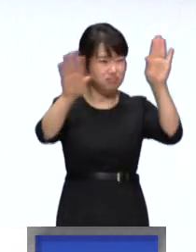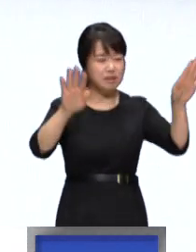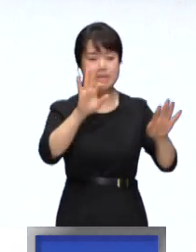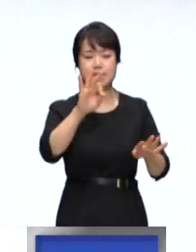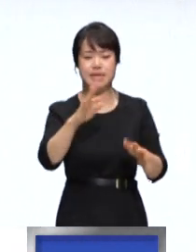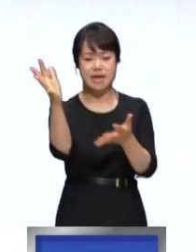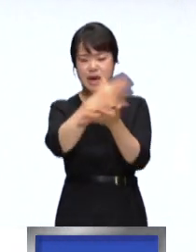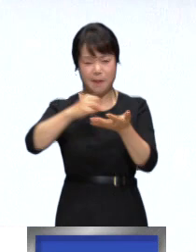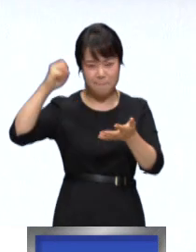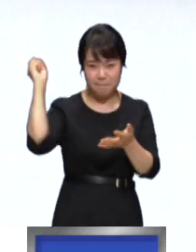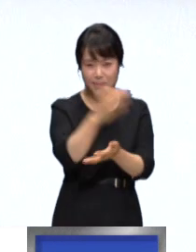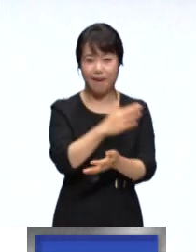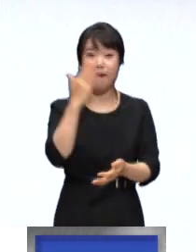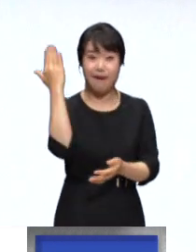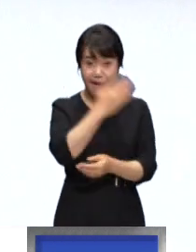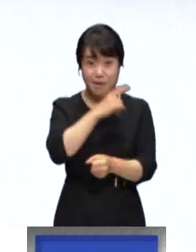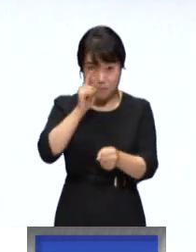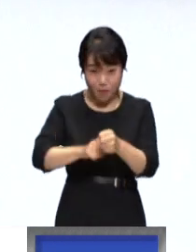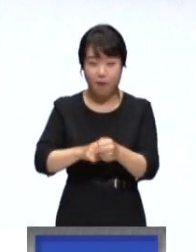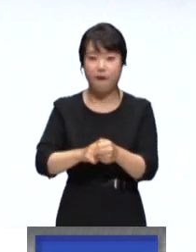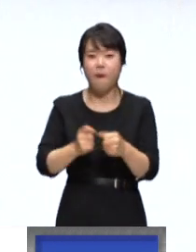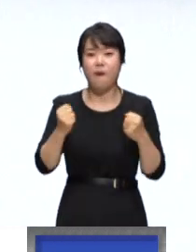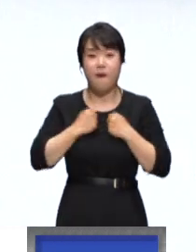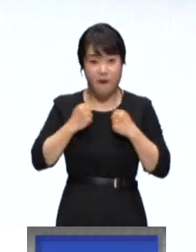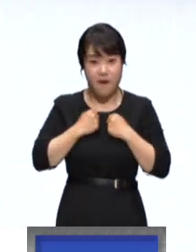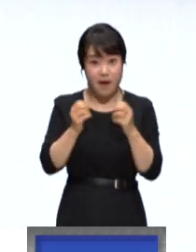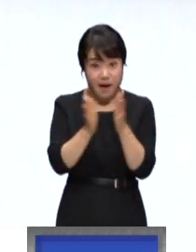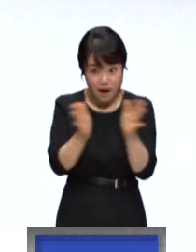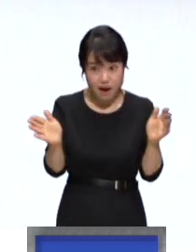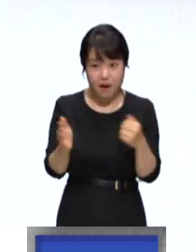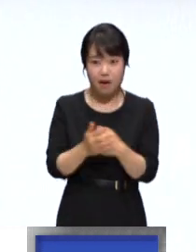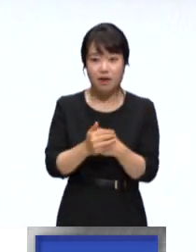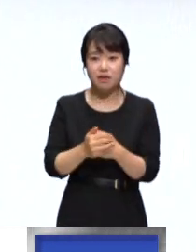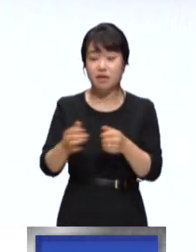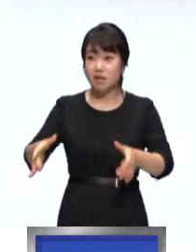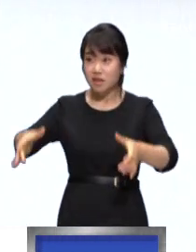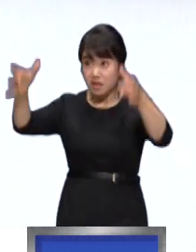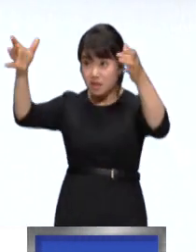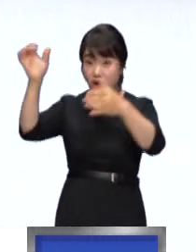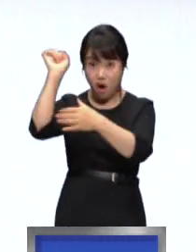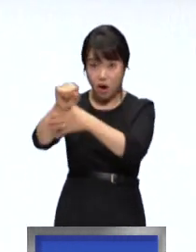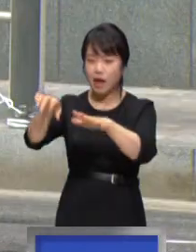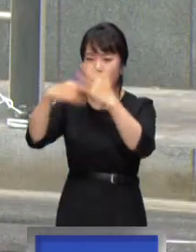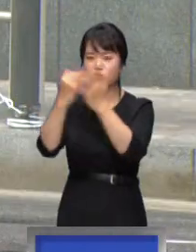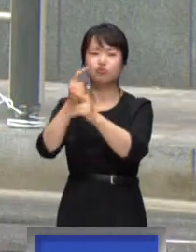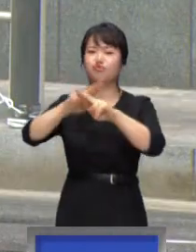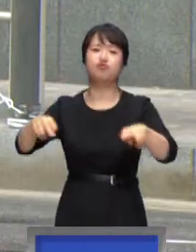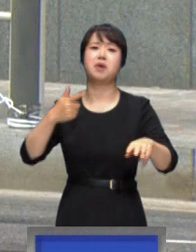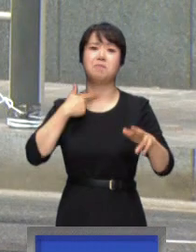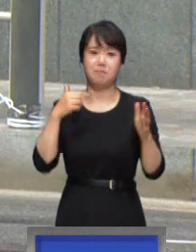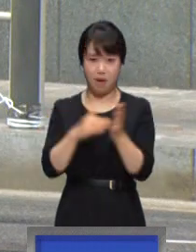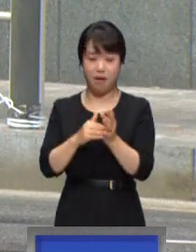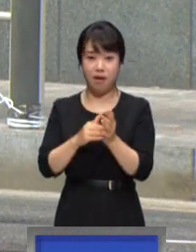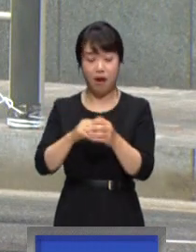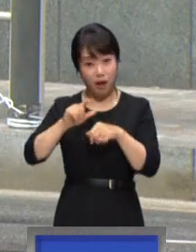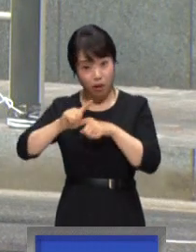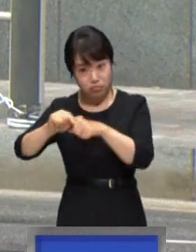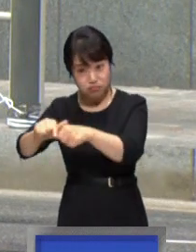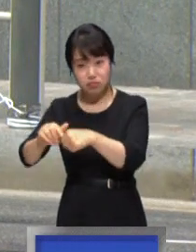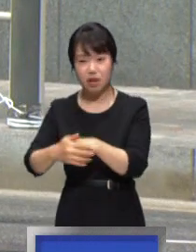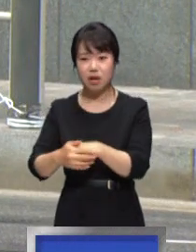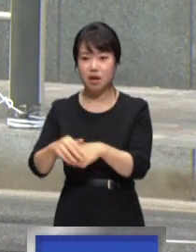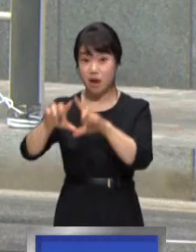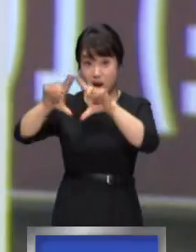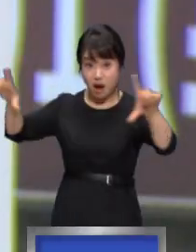도심에 현수막 없는 것을 실현하기 위해서 지정 게시대를 모두 철거를 하였습니다. 현수막으로 인한